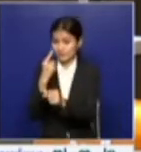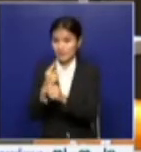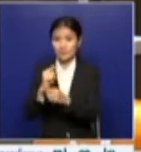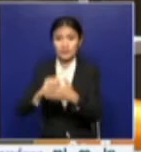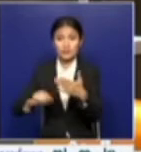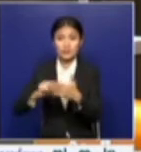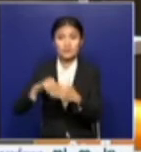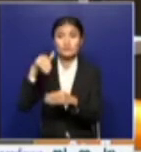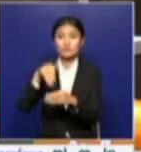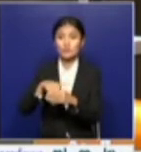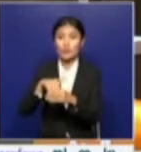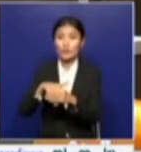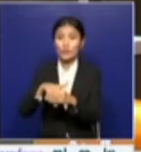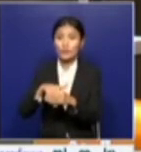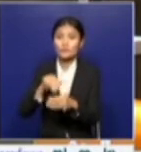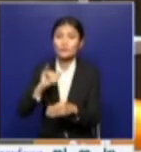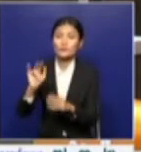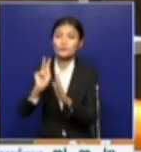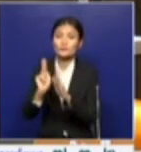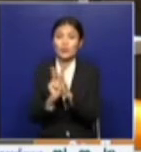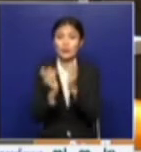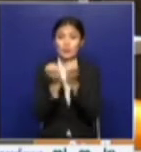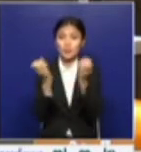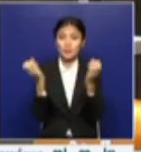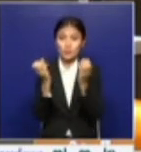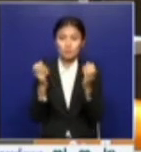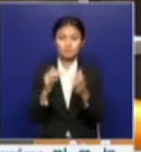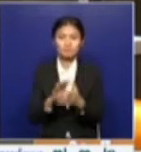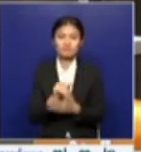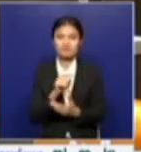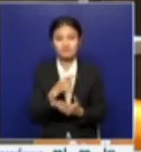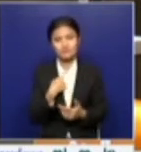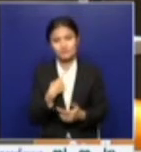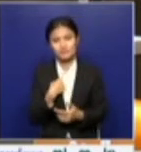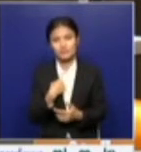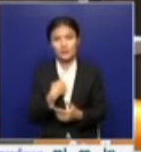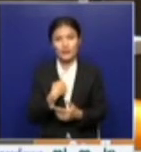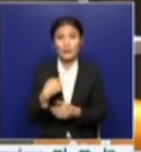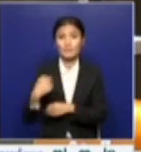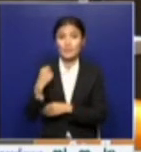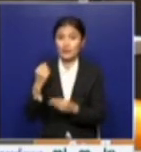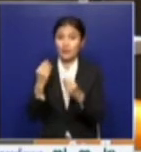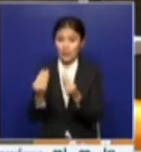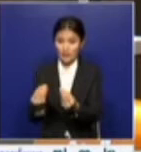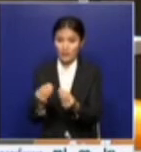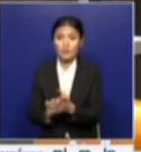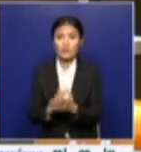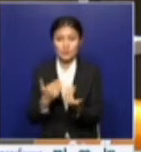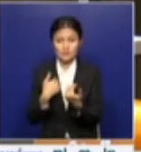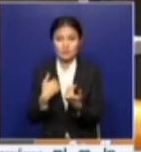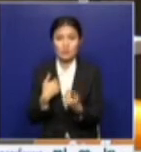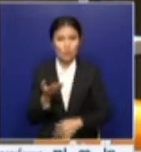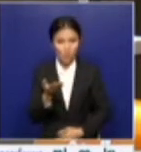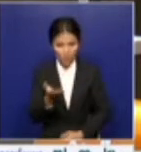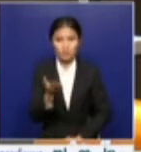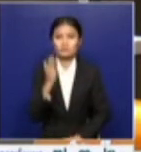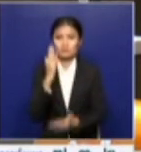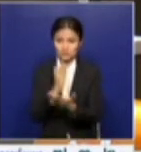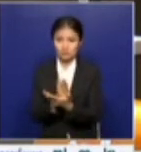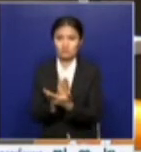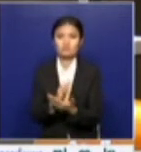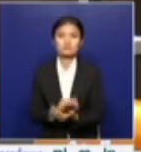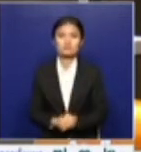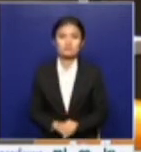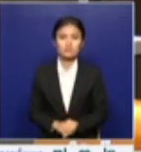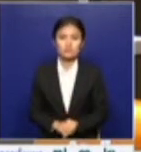อำนาจวาสนาที่มาจากรัฐธรรมนูญที่ไม่เป็นประชาธิปไตยอีก 1ปีครึ่งควรจะพอได้แล้วแต่